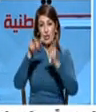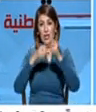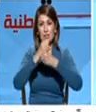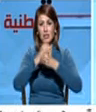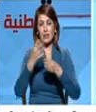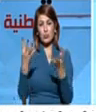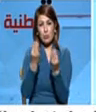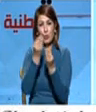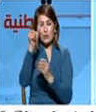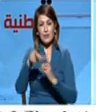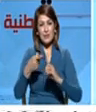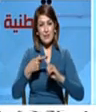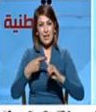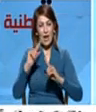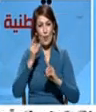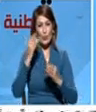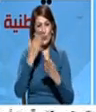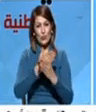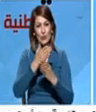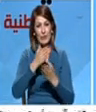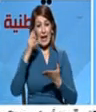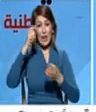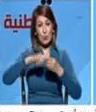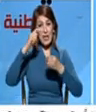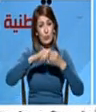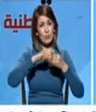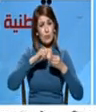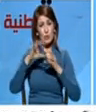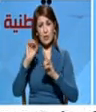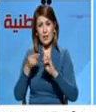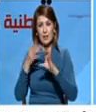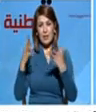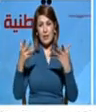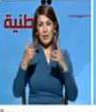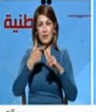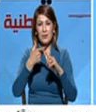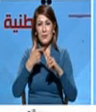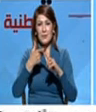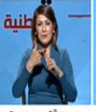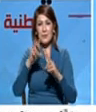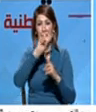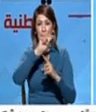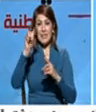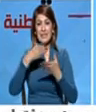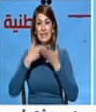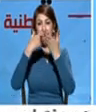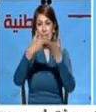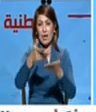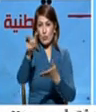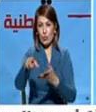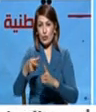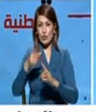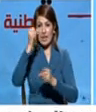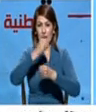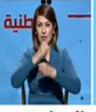سحبهم فقط دون دفع المساهمه واه تتمتع ان دينار وانت كما جرما